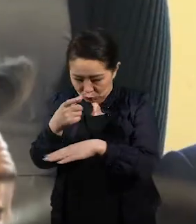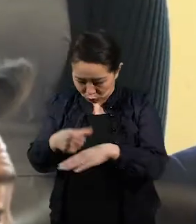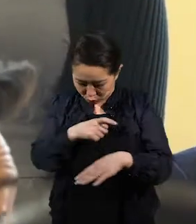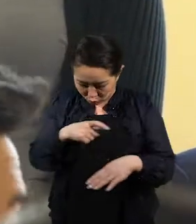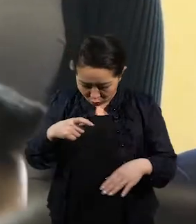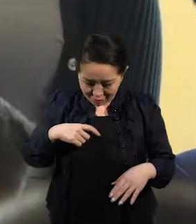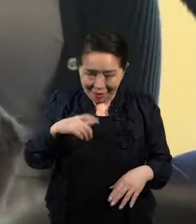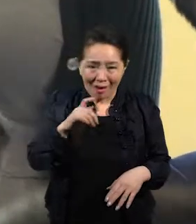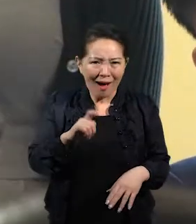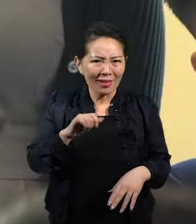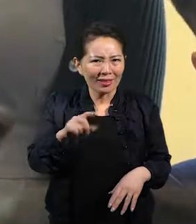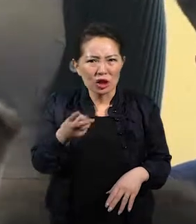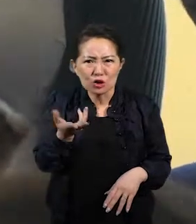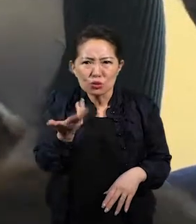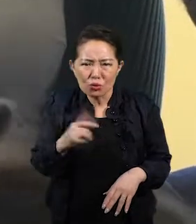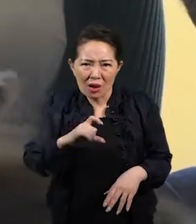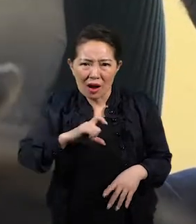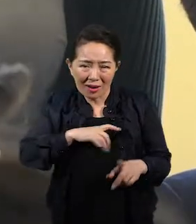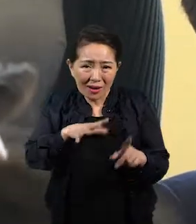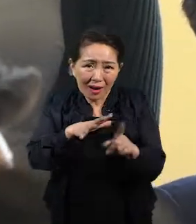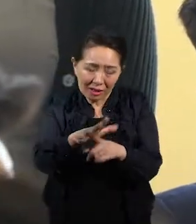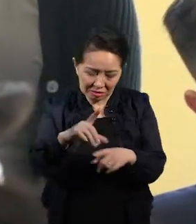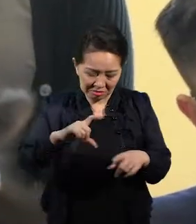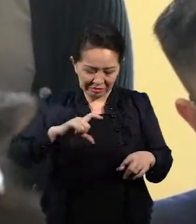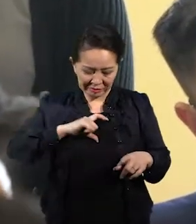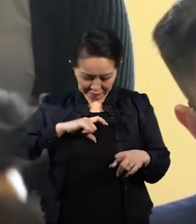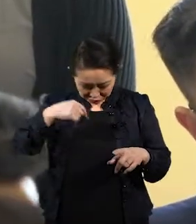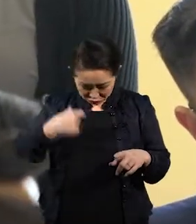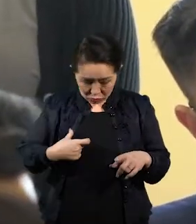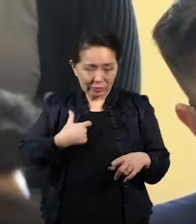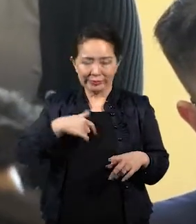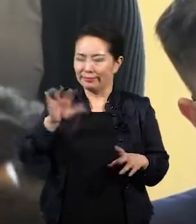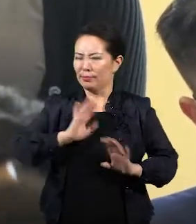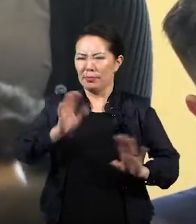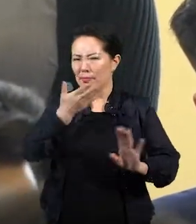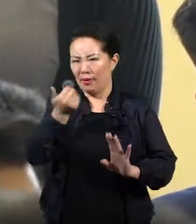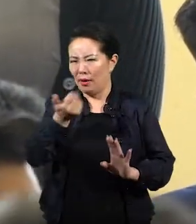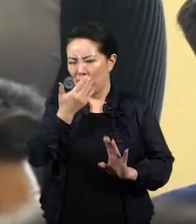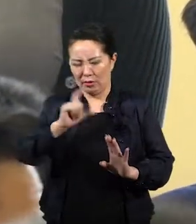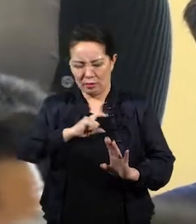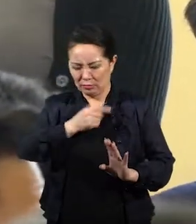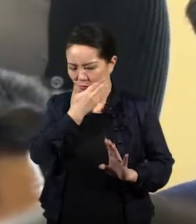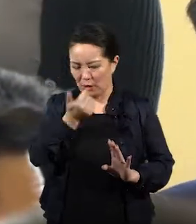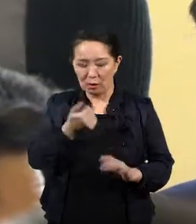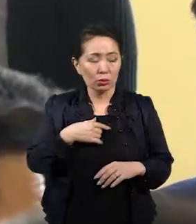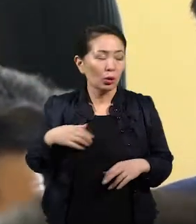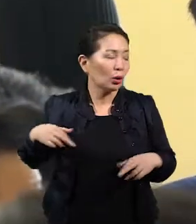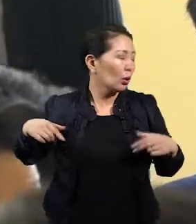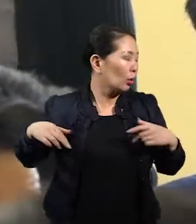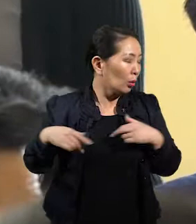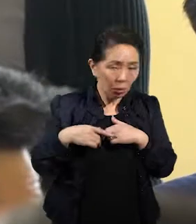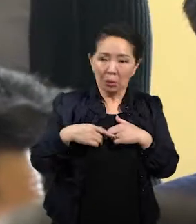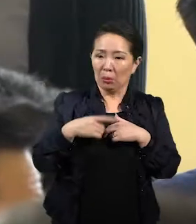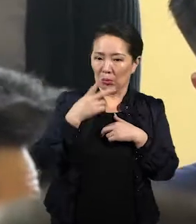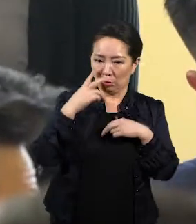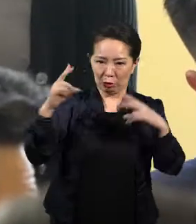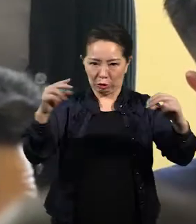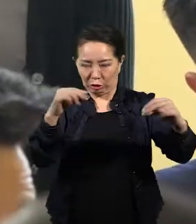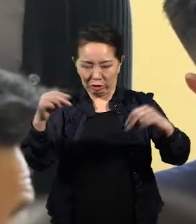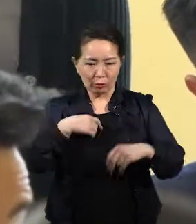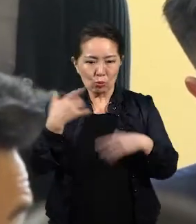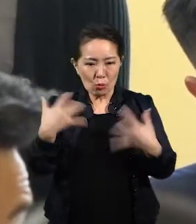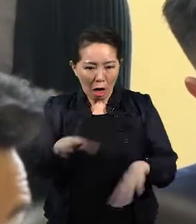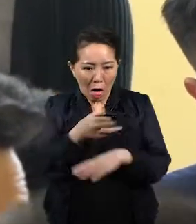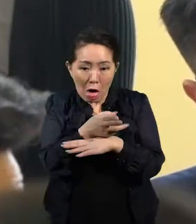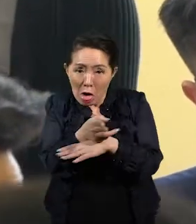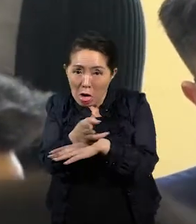хүний халдашгүй байх эрхэд халдах хууль ёсны эрх байхгүй гэж бодож байгаа. Яагаад тэгэхээр энэ нь болохоор зүгээр хажуугаар нэр замын хажуугаар явжсэн залуу бичиж тавьсан